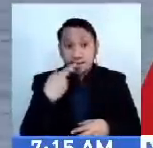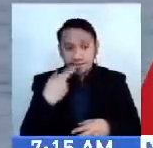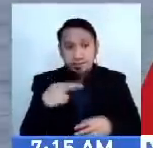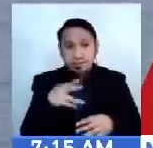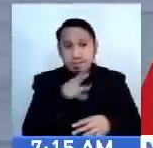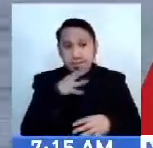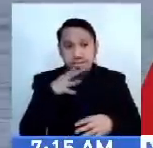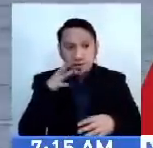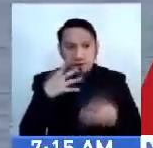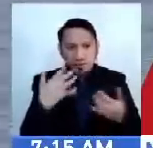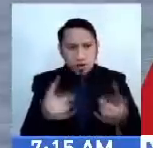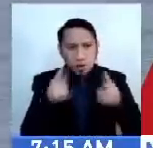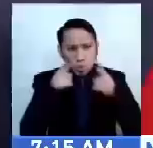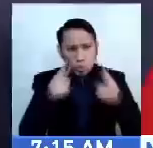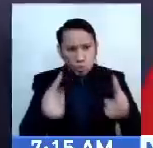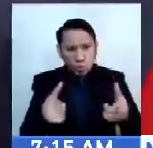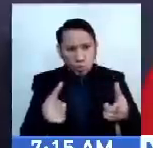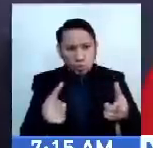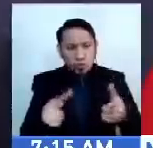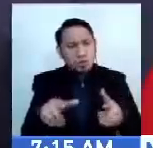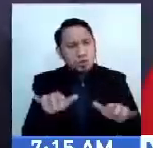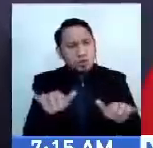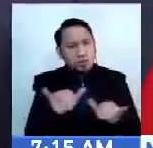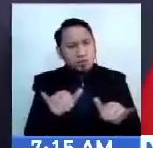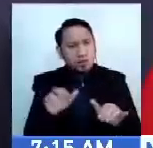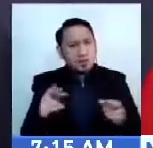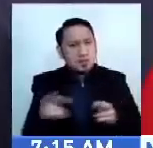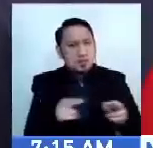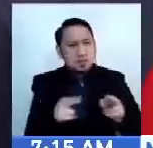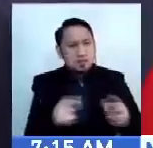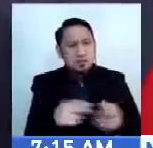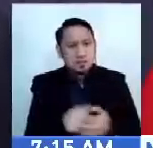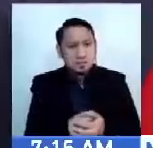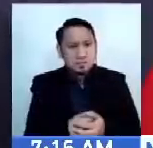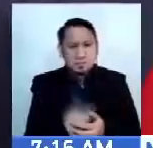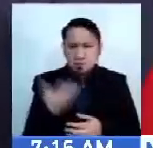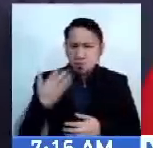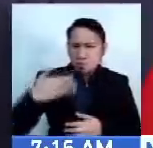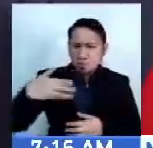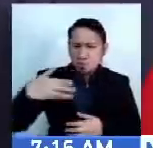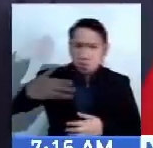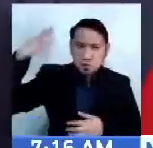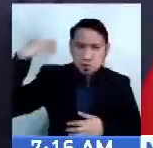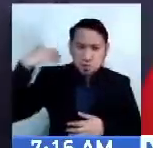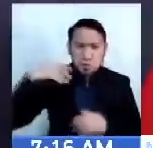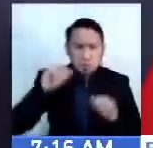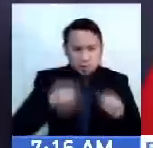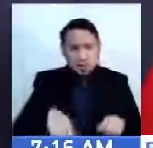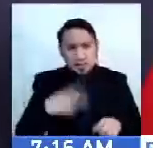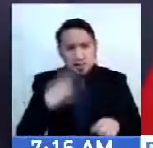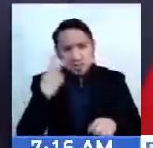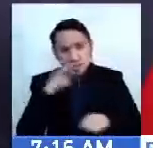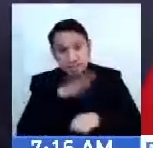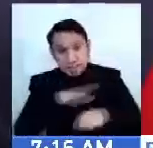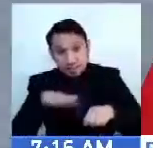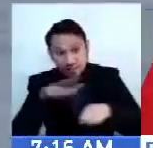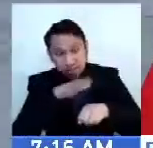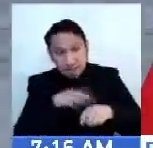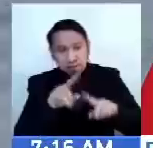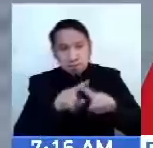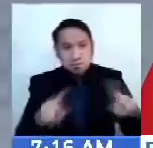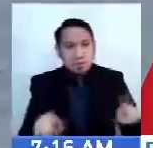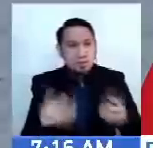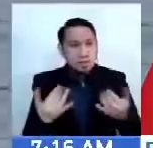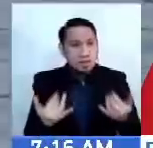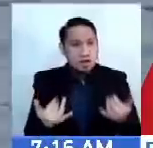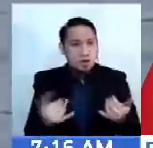ngayon. Early 80s, nakikita pa yung ano diyan, nakikita pa yung lupa. Pero after 90s,